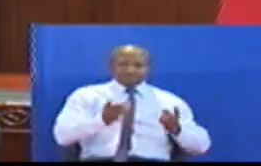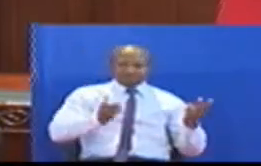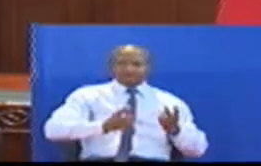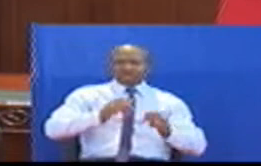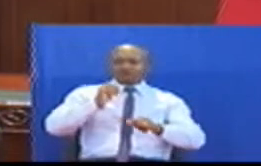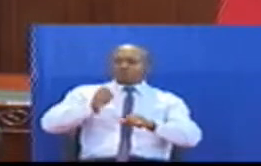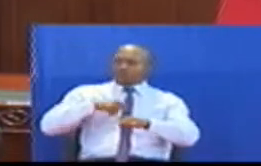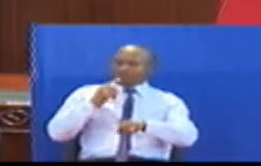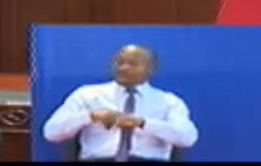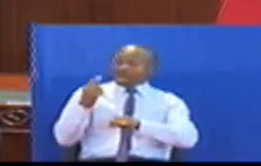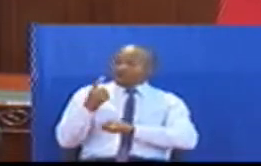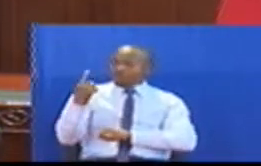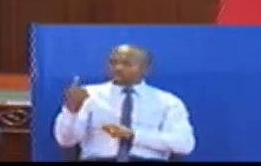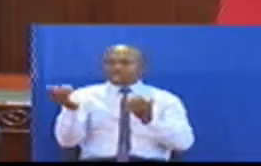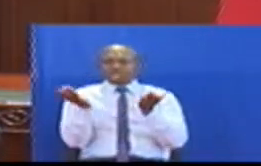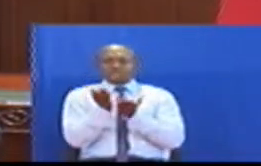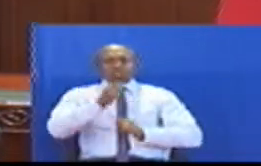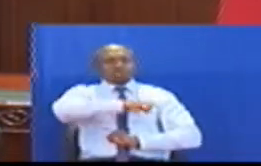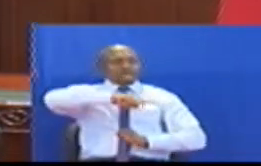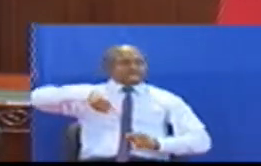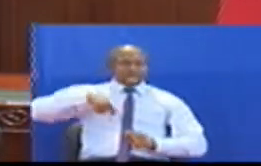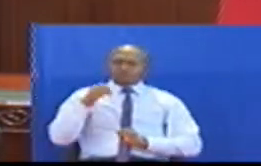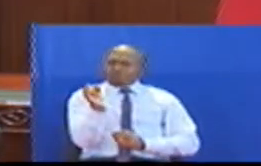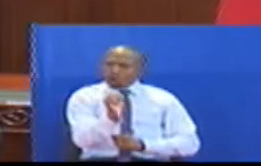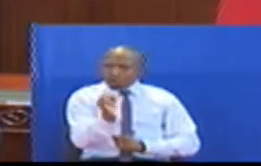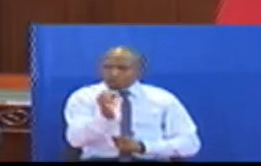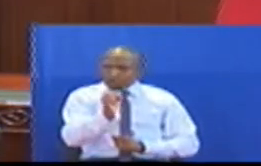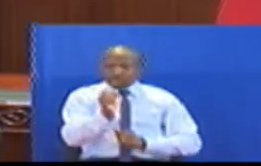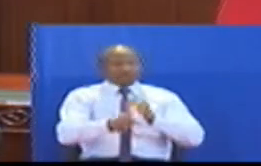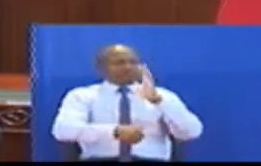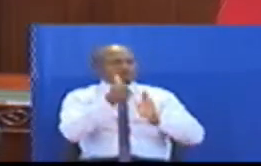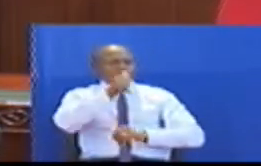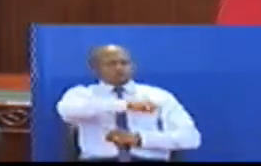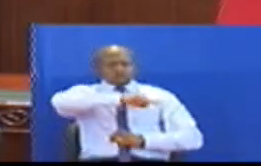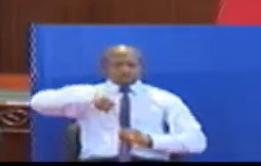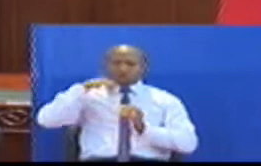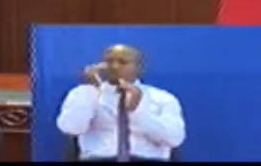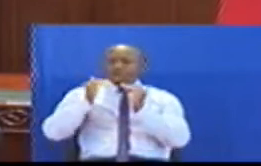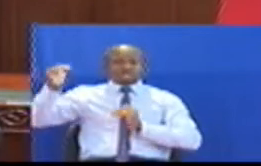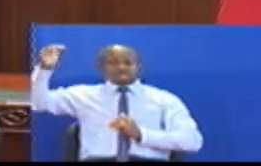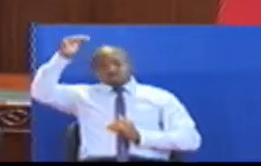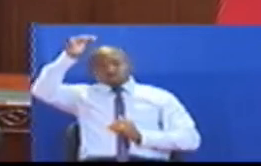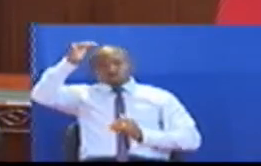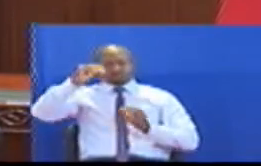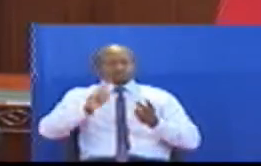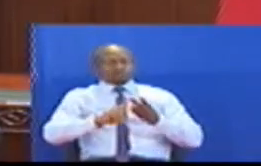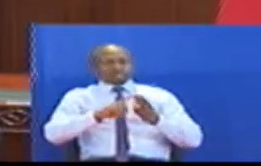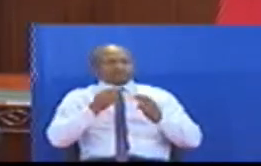shule zetu kongwe ambazo walisoma viongozi wetu wa juu kabisa wa nchi hii akiwemo marehemu mzee